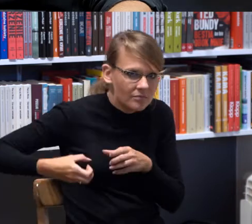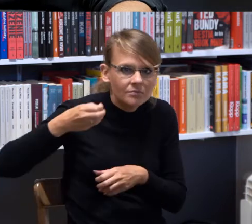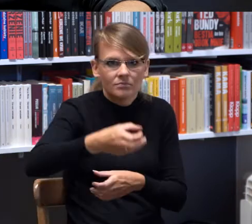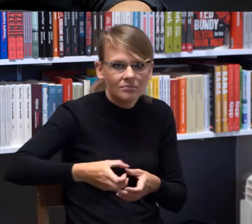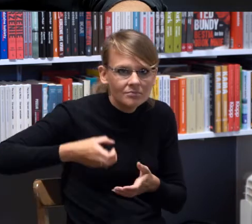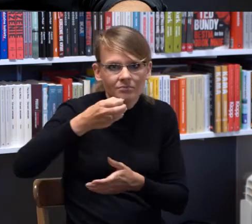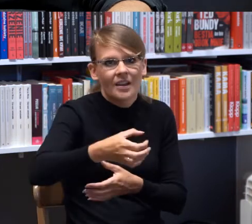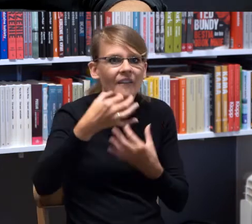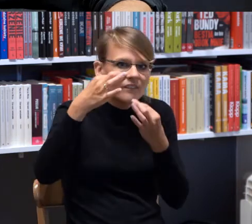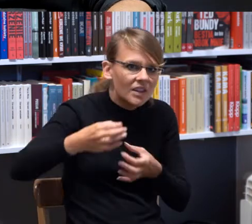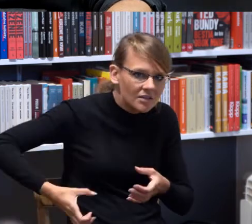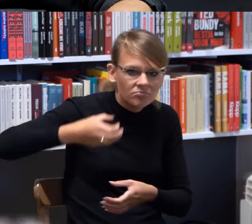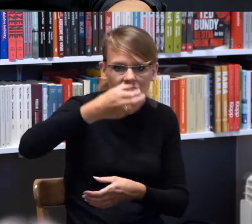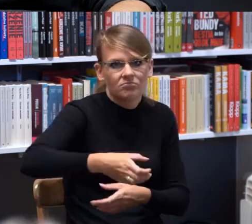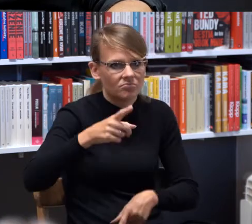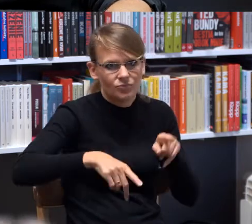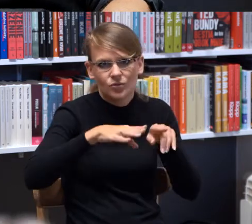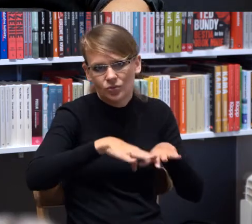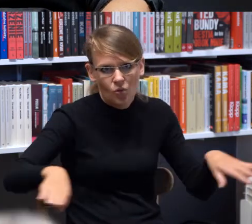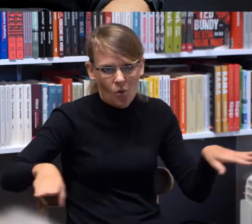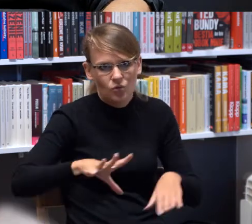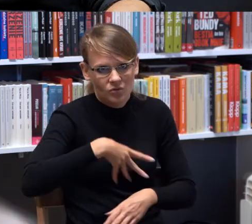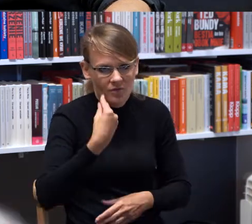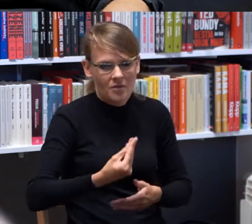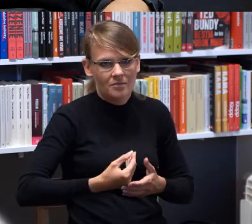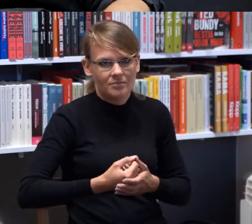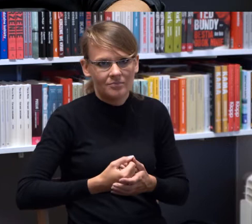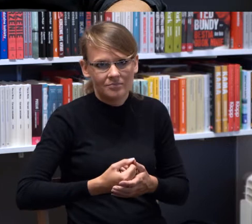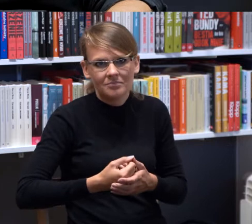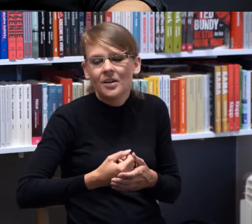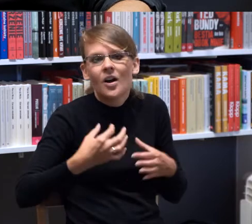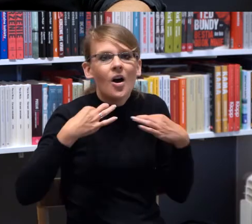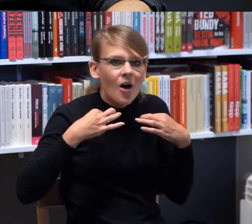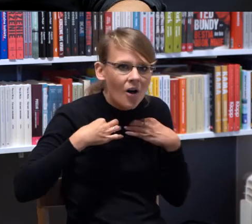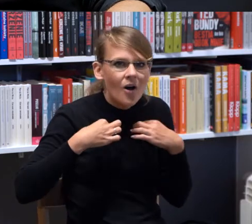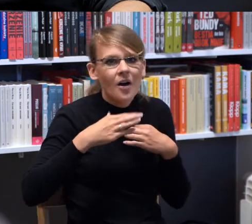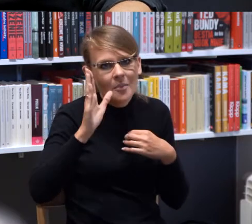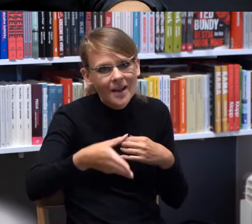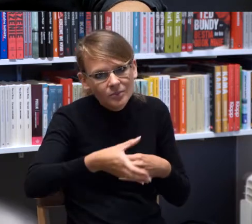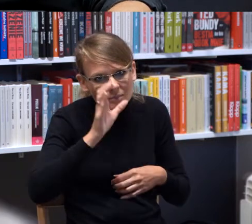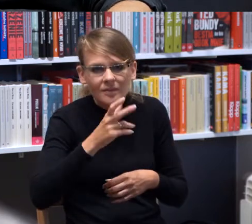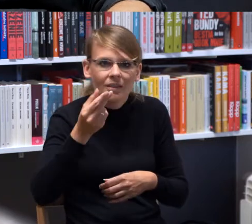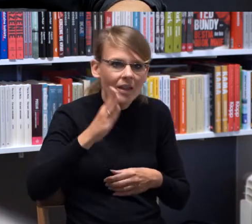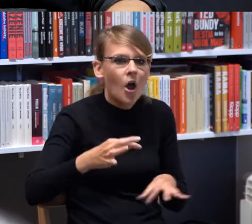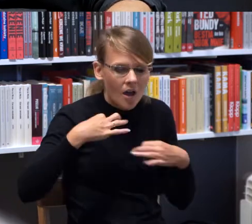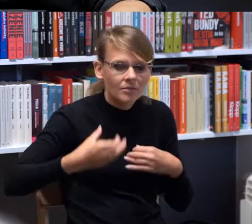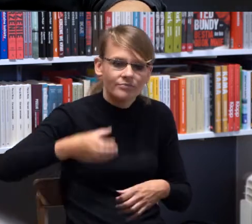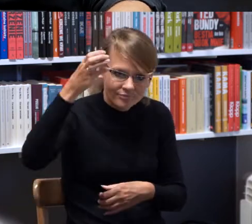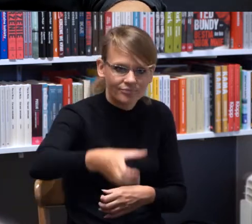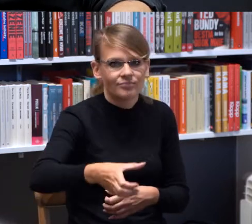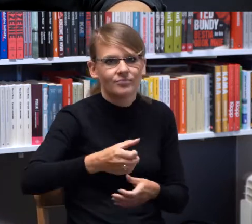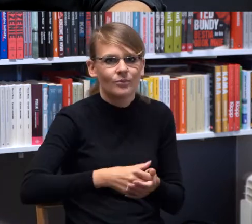albo to wino na świątecznym stole. Niezależnie od tego, czy ktoś po nie będzie sięgał, czy nie, ona tam po prostu jest. Ona jest